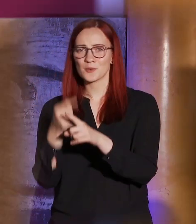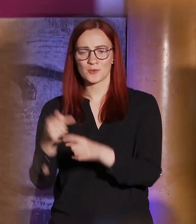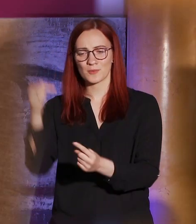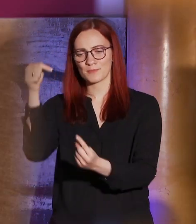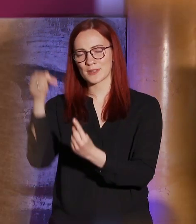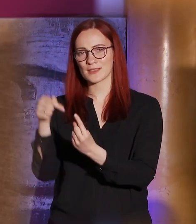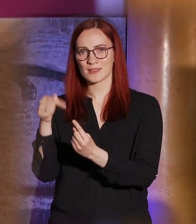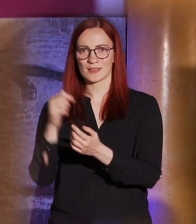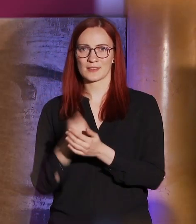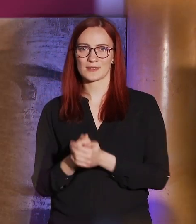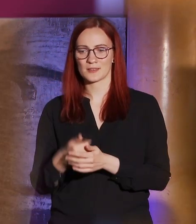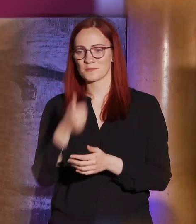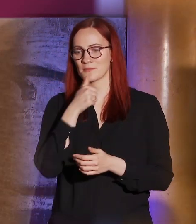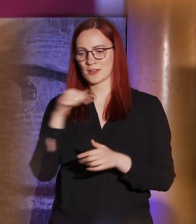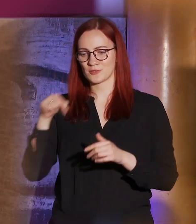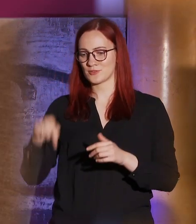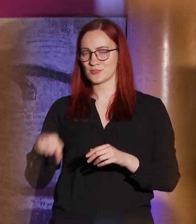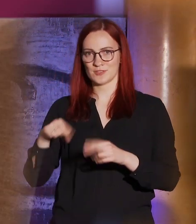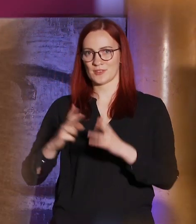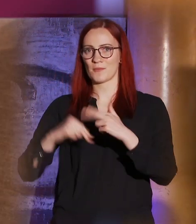nu, kaip tarkim šitam pastate.